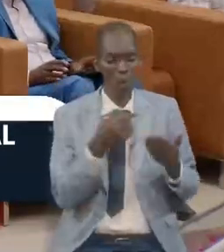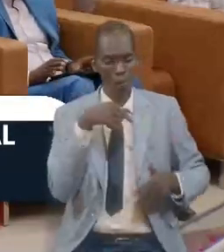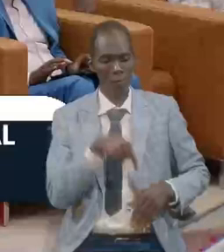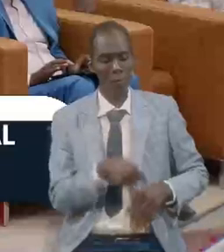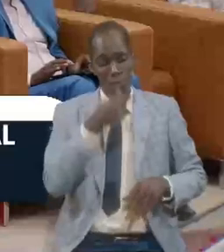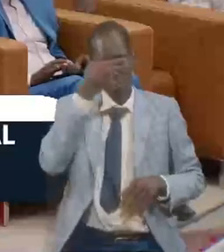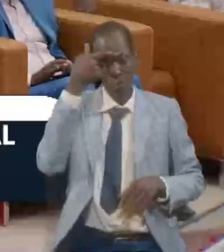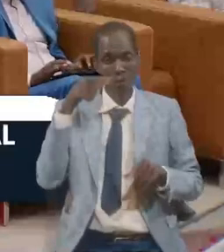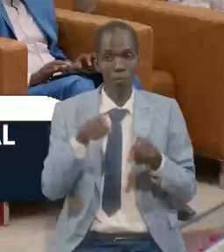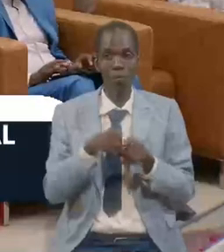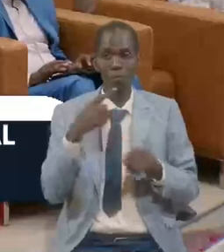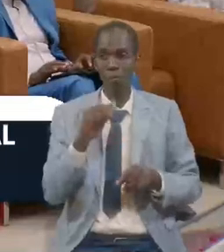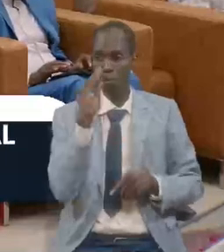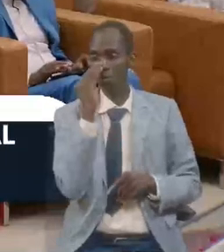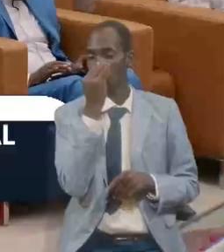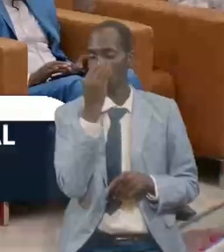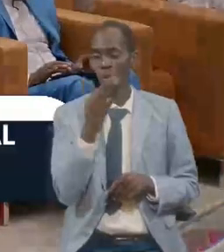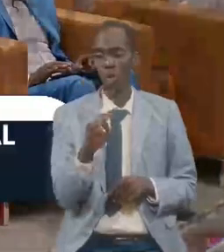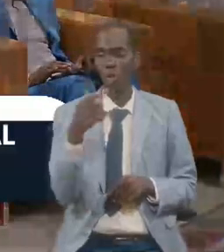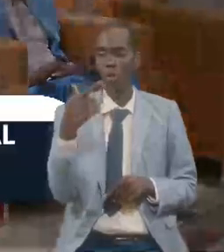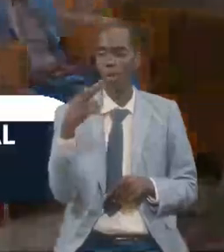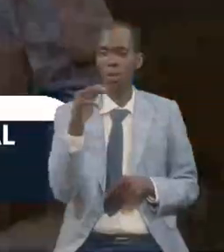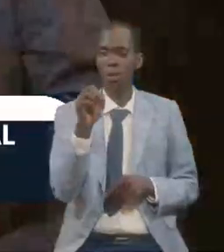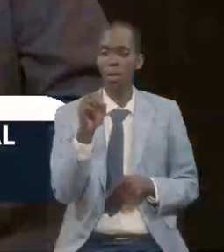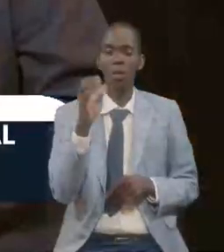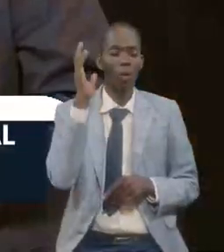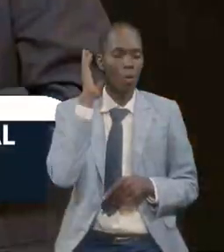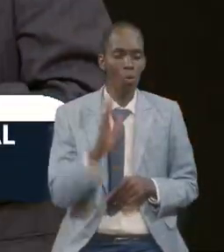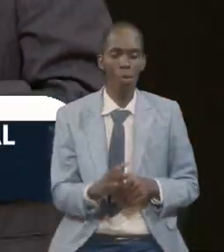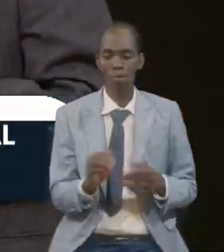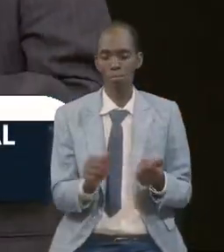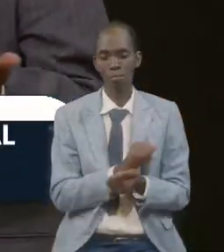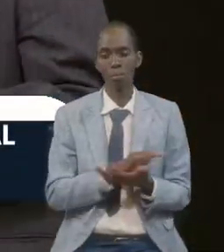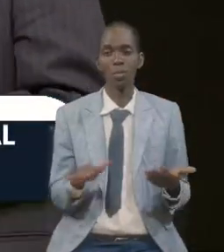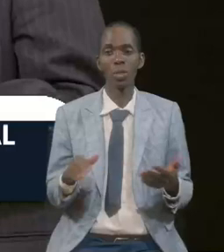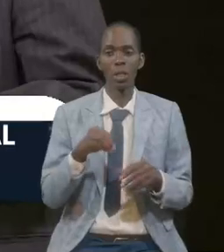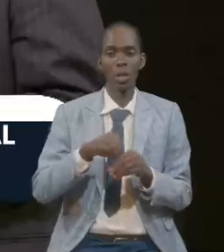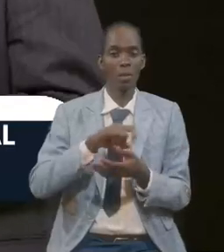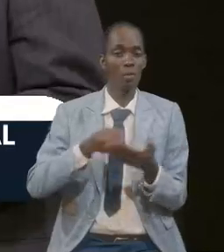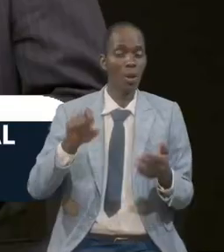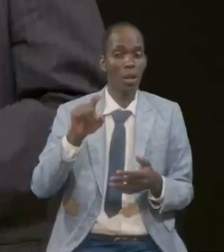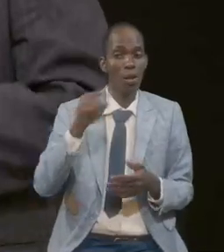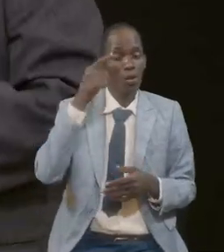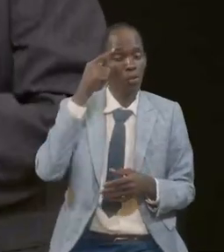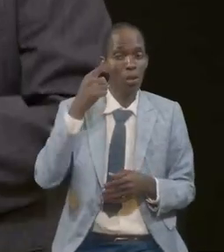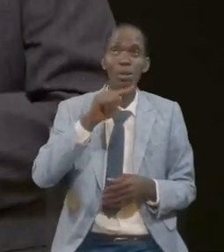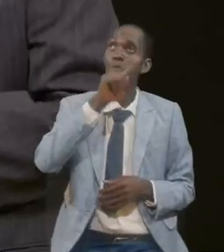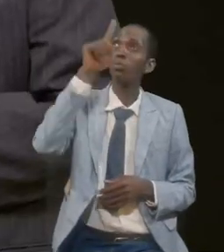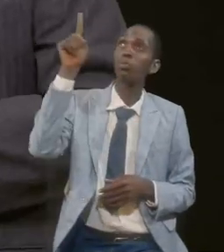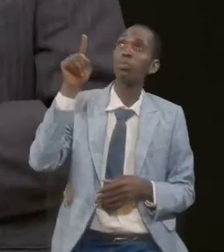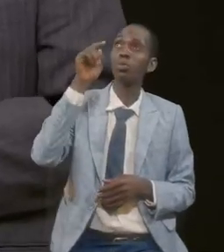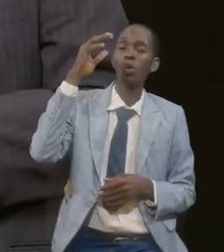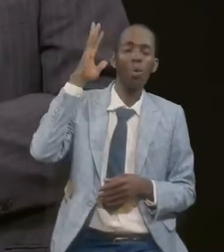il passera comme la fleur de l'herbe. Verset 11. Le soleil s'est